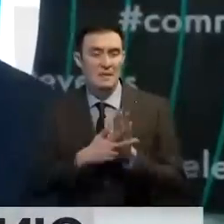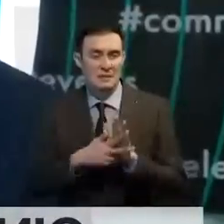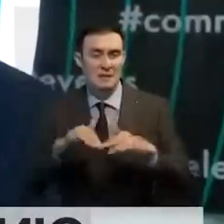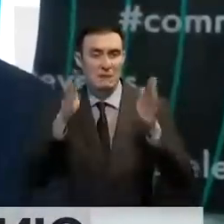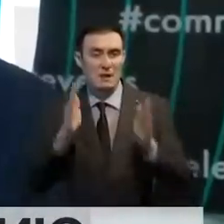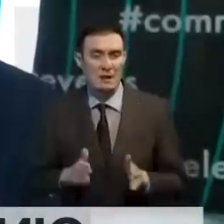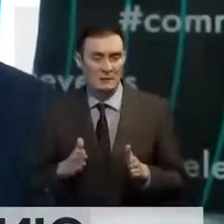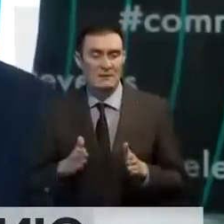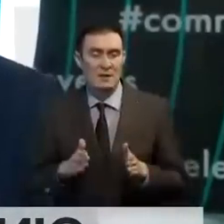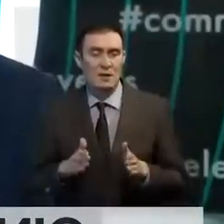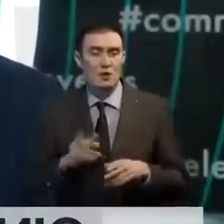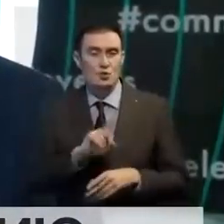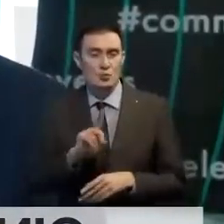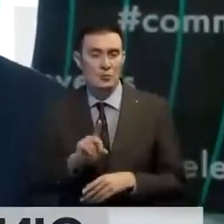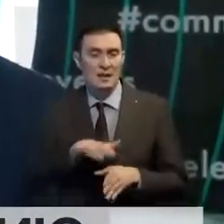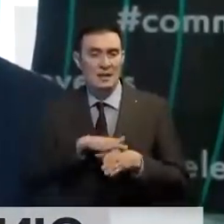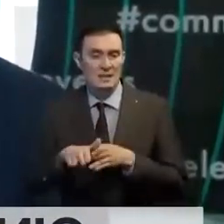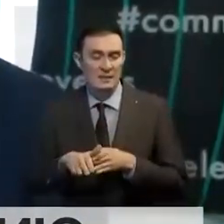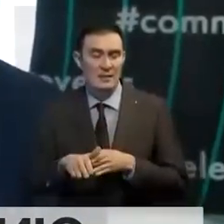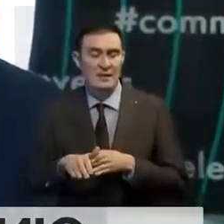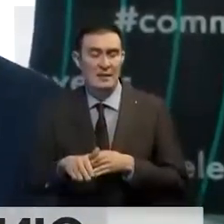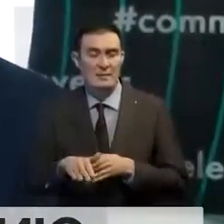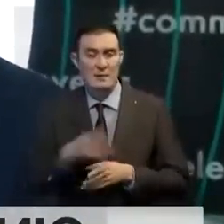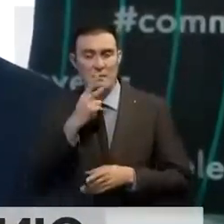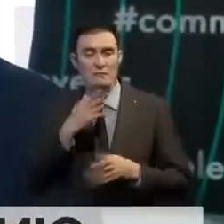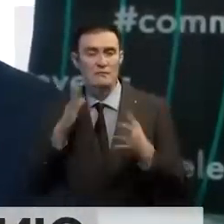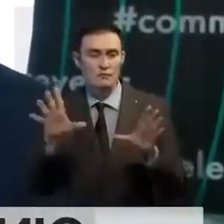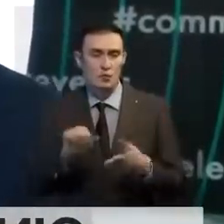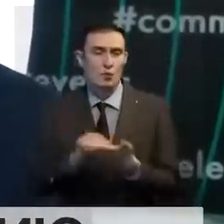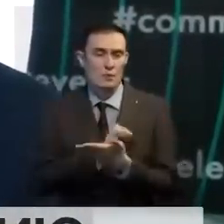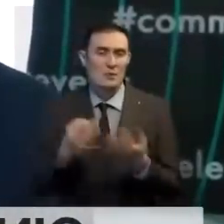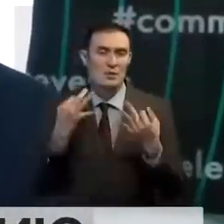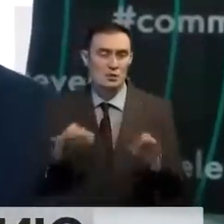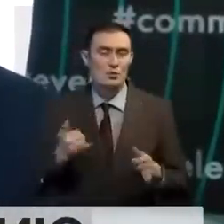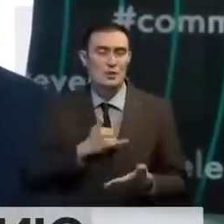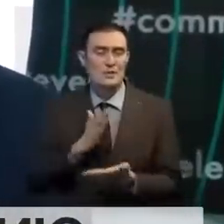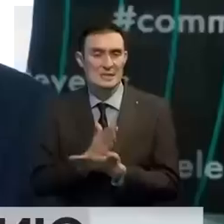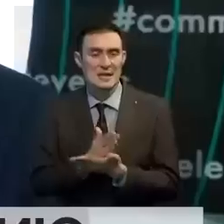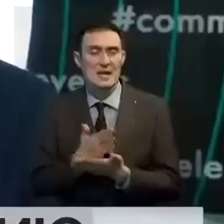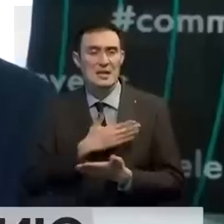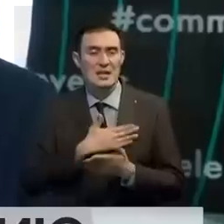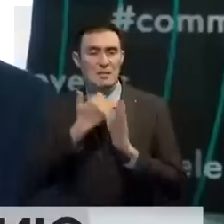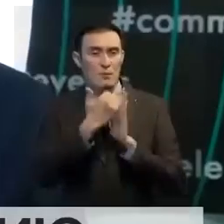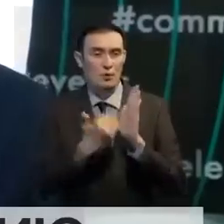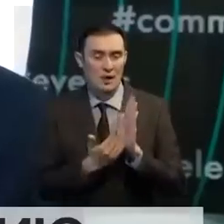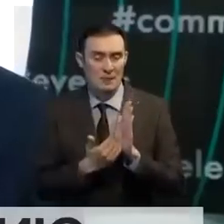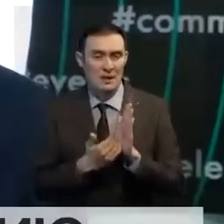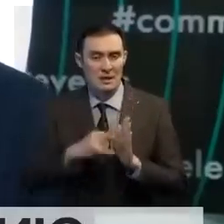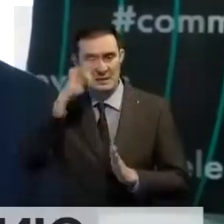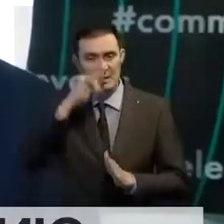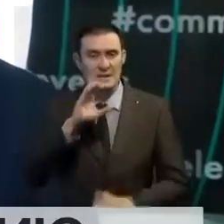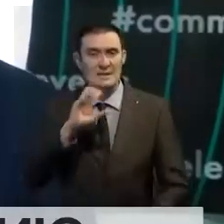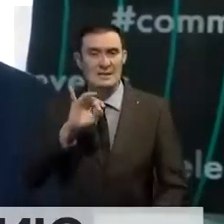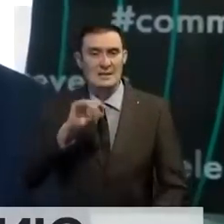аппаратно-программных комплексов. Для того, чтобы реализовать экспорт, мы получили все разрешения, документация. Наша система казахстанская, Сергек,